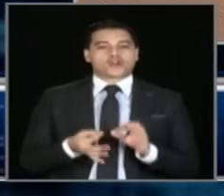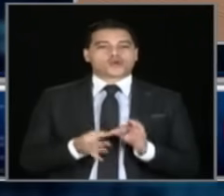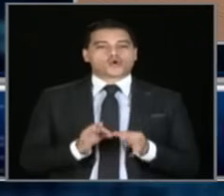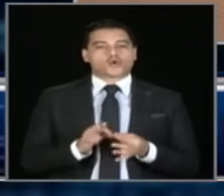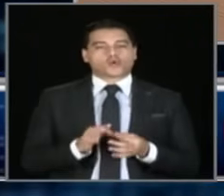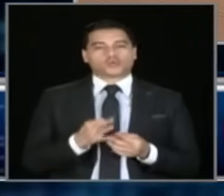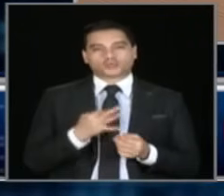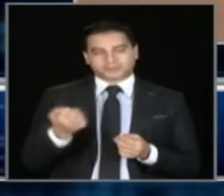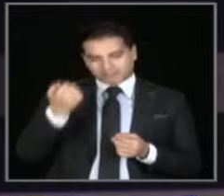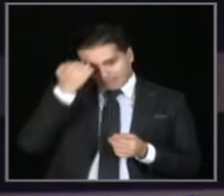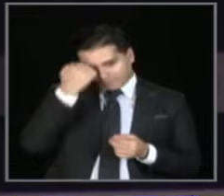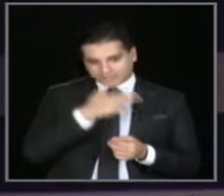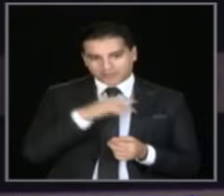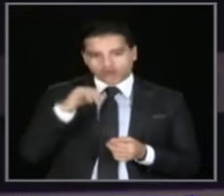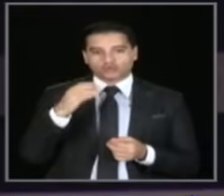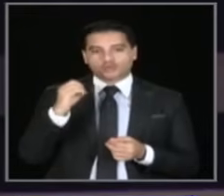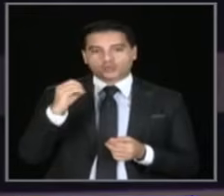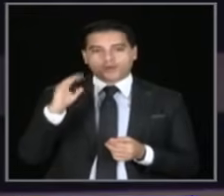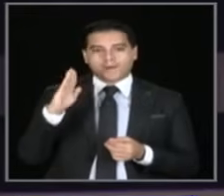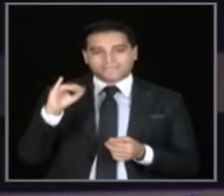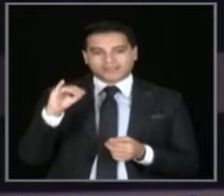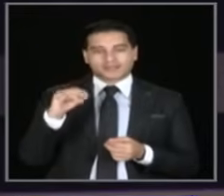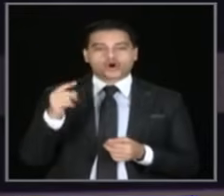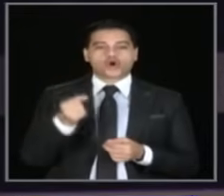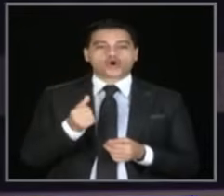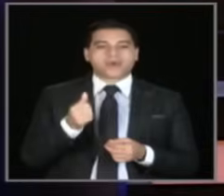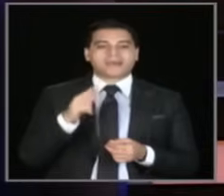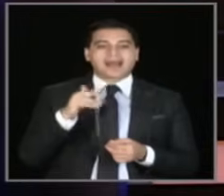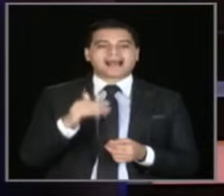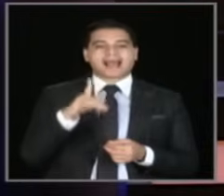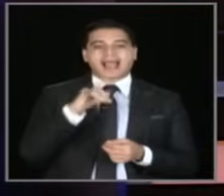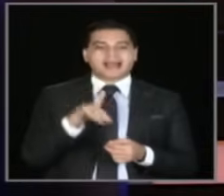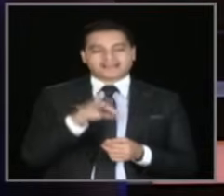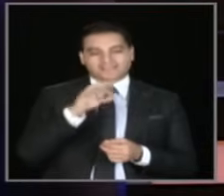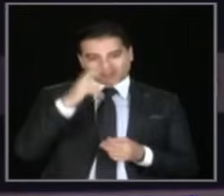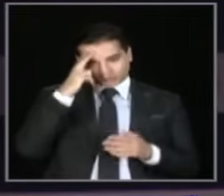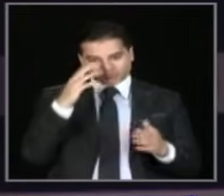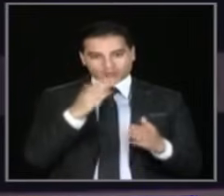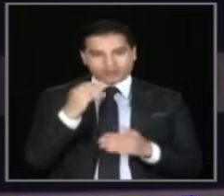1,300,000 كيلومتر مربع. طبعاً الربع الخالي بتقع فين؟ السعودية.